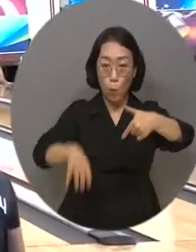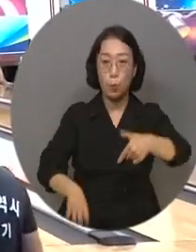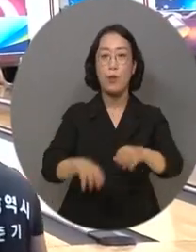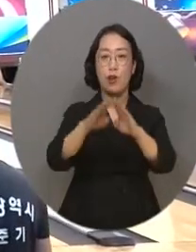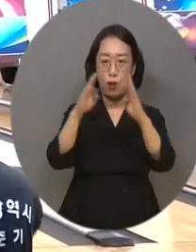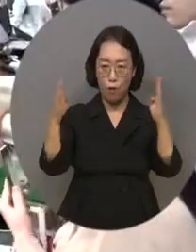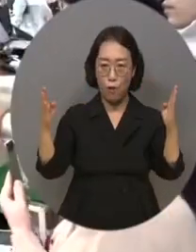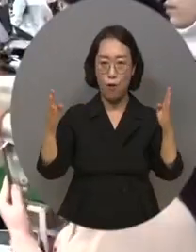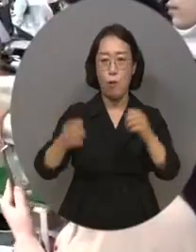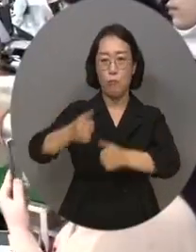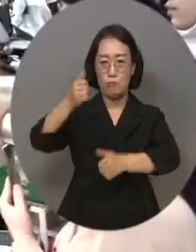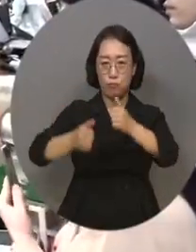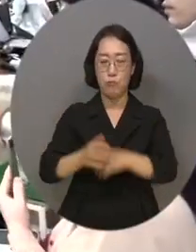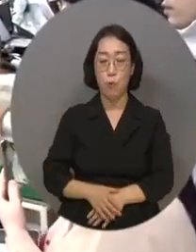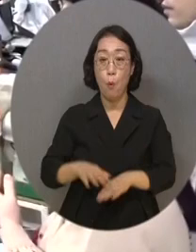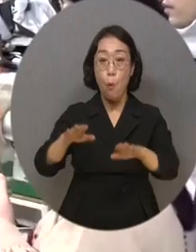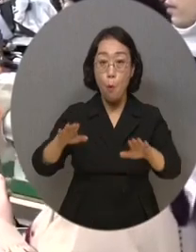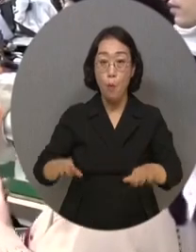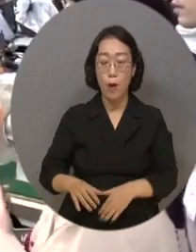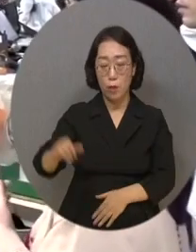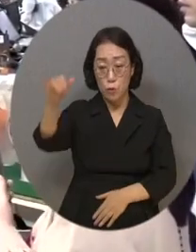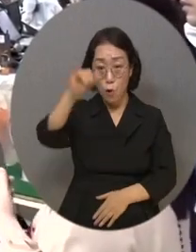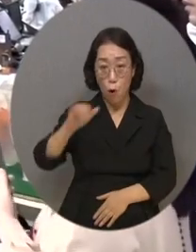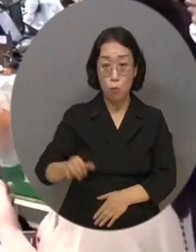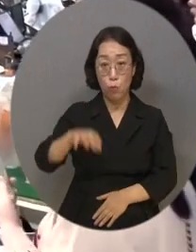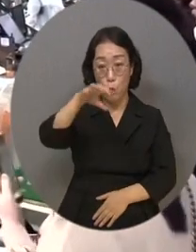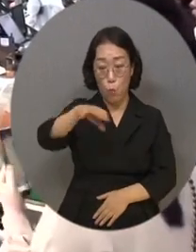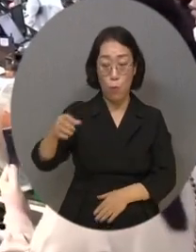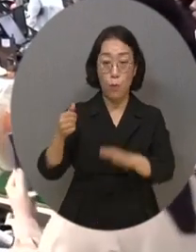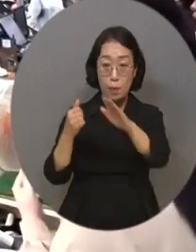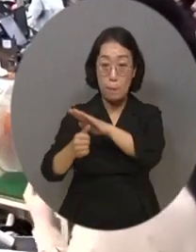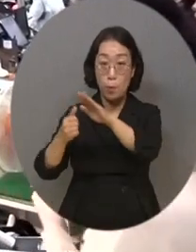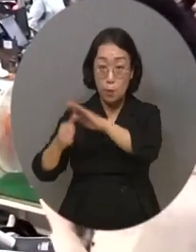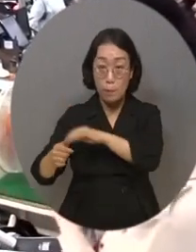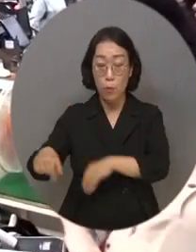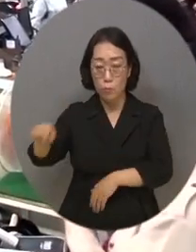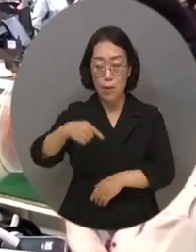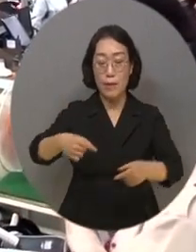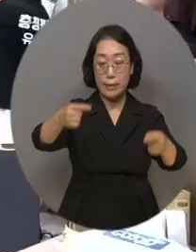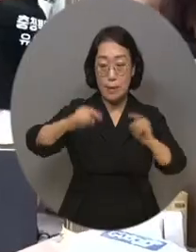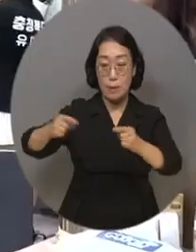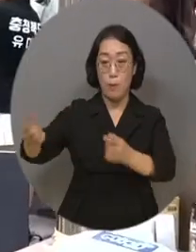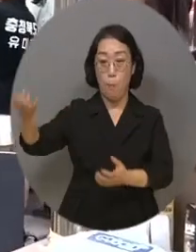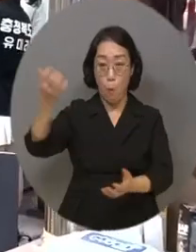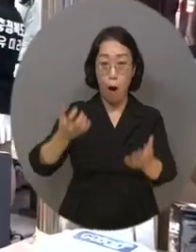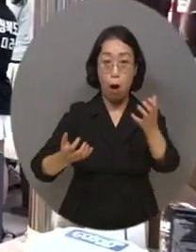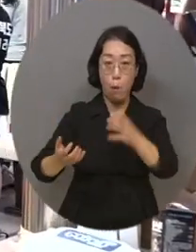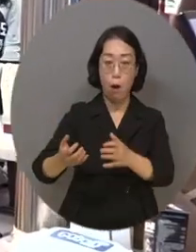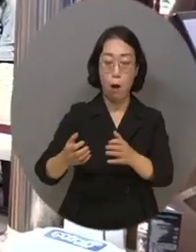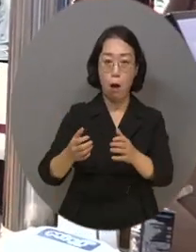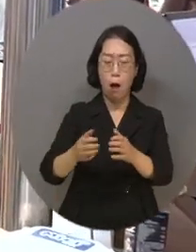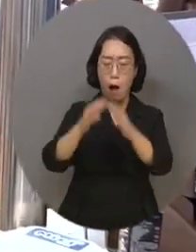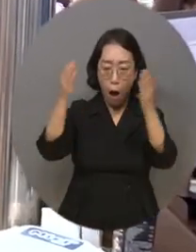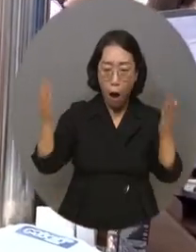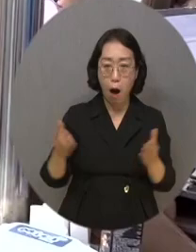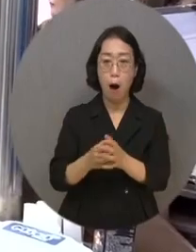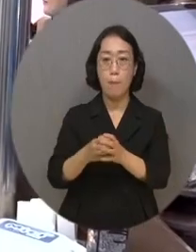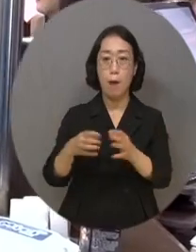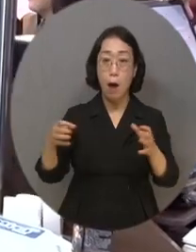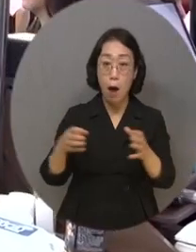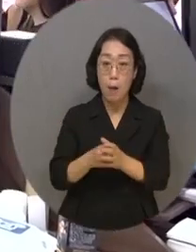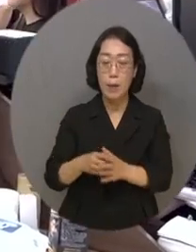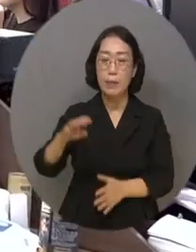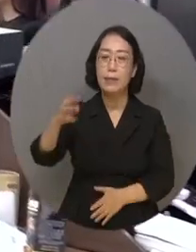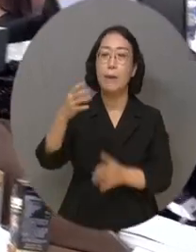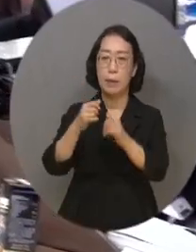개최됐습니다. 올해 대회는 전국 모든 시도의 대표 장애인 볼링 선수단이 참여해 남녀 총 400여 명의 선수가